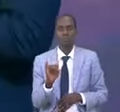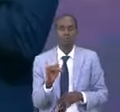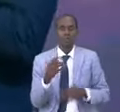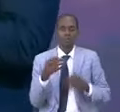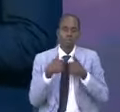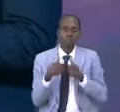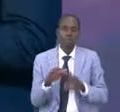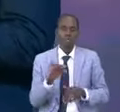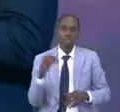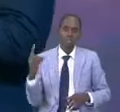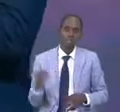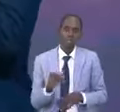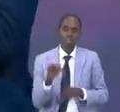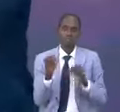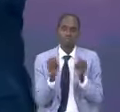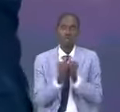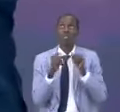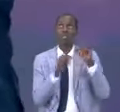toujours